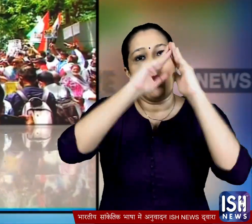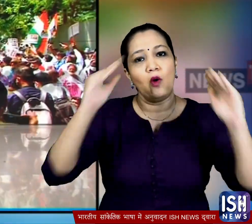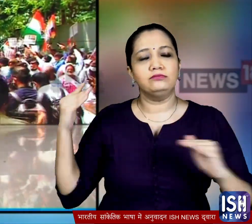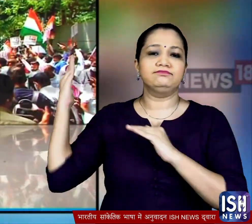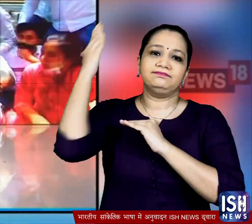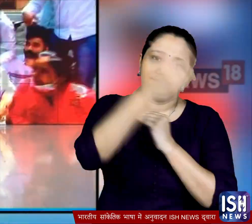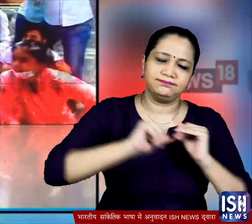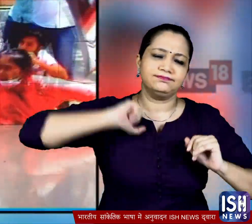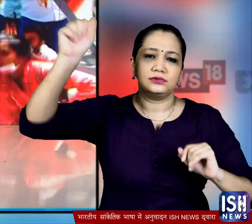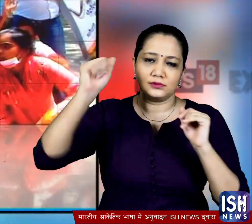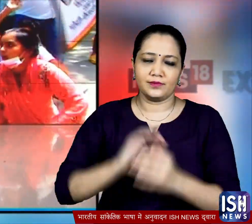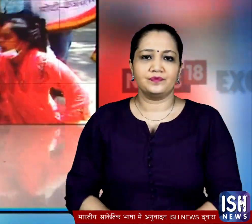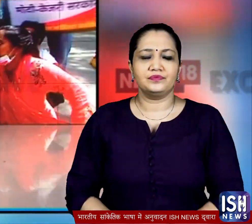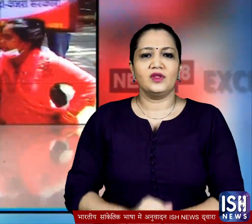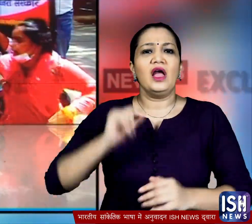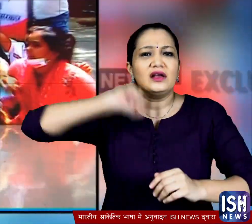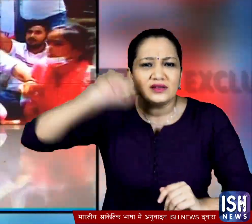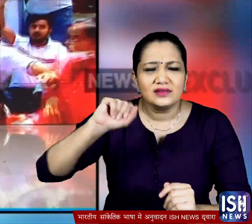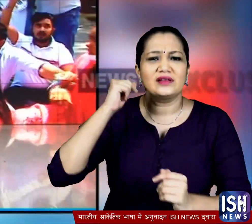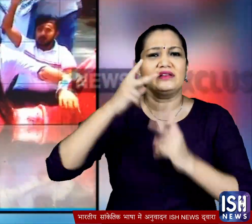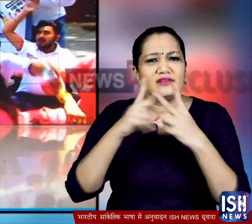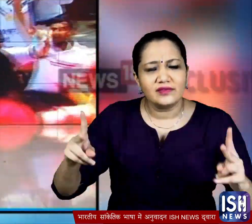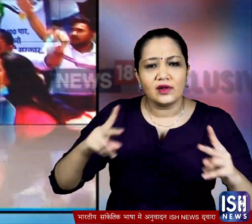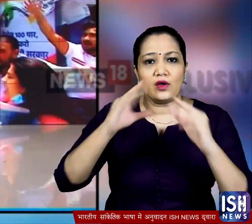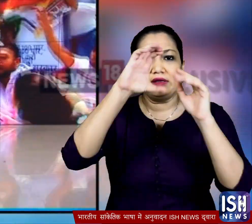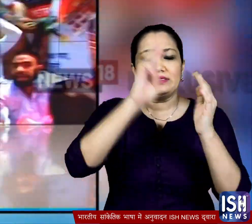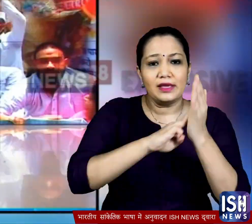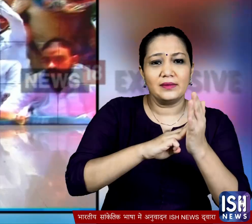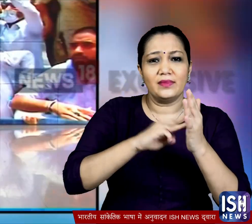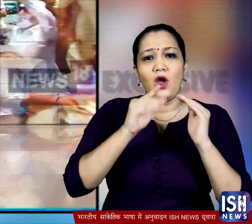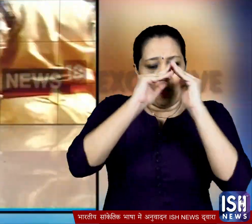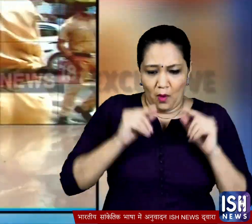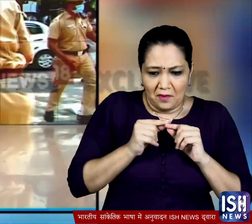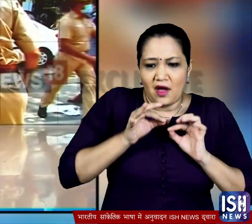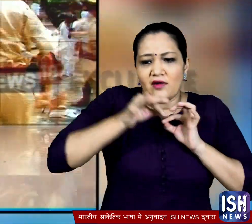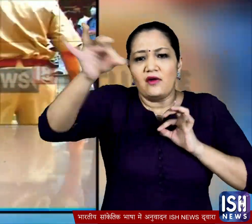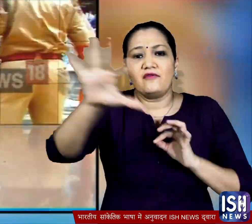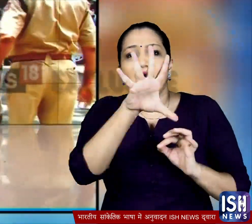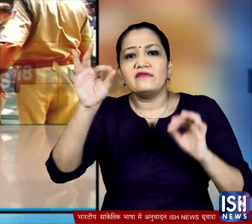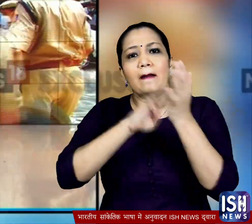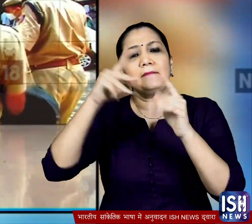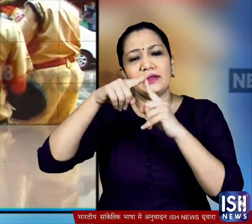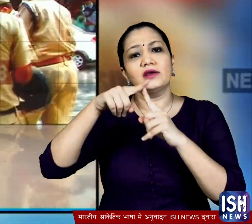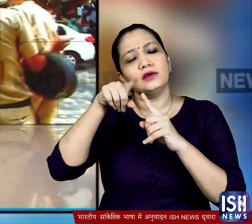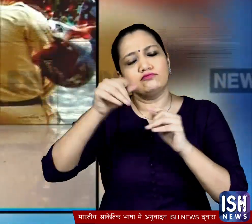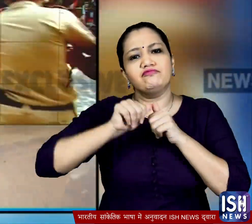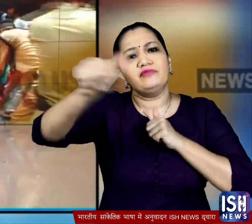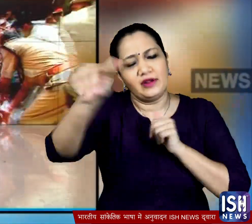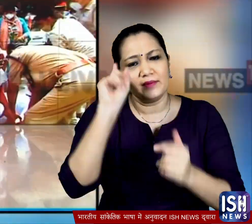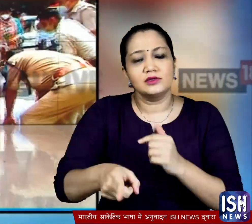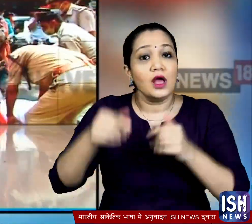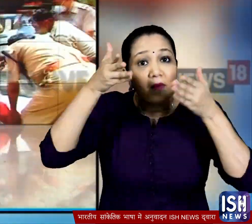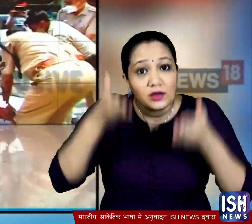के सामने जमा हो गई। आमतौर पर राजनीतिक विरोध और प्रदर्शनों को मुख्यमंत्री के घर से 500 मीटर दूर रोक दिया जाता है, लेकिन पहली बार प्रदर्शनकारी